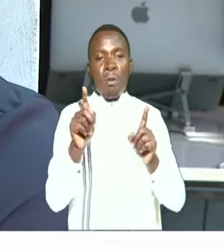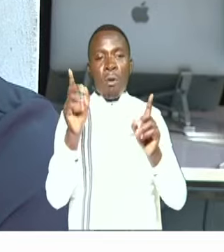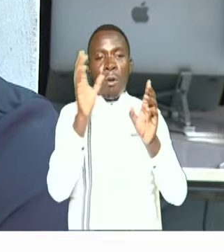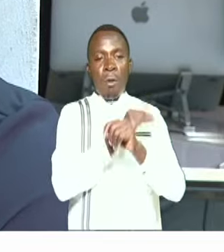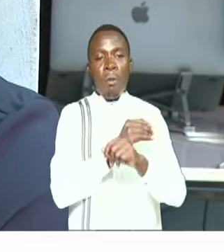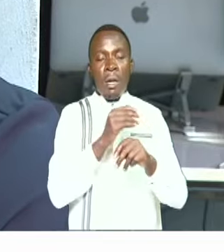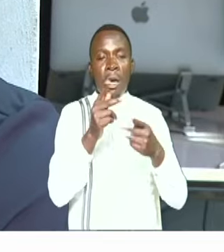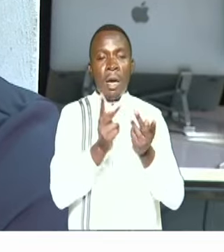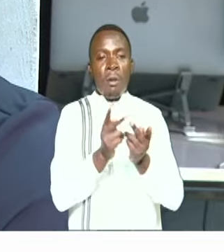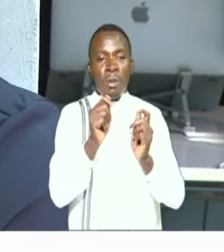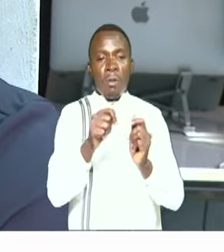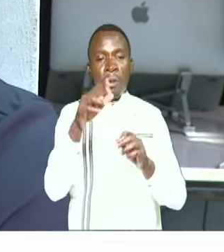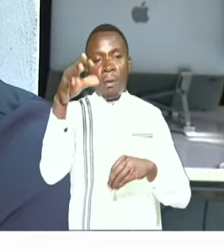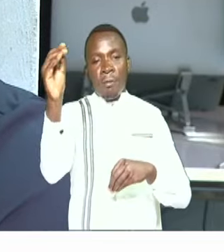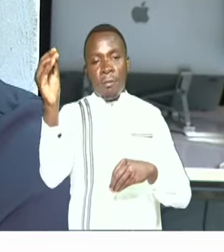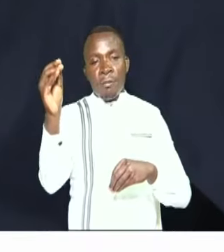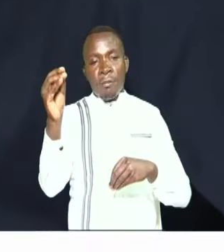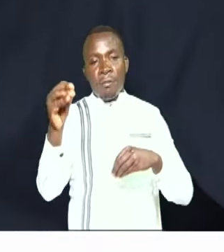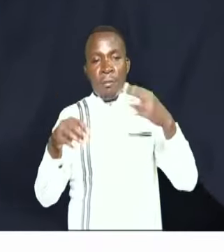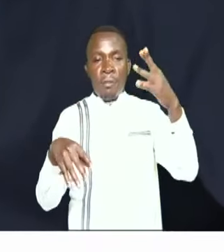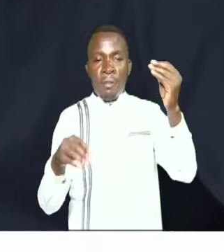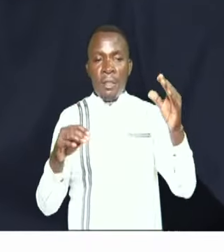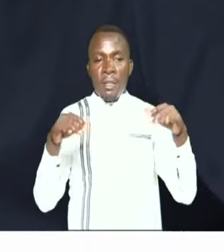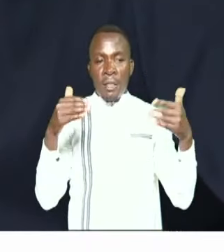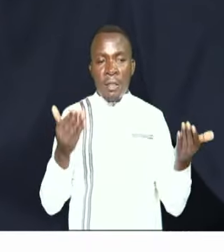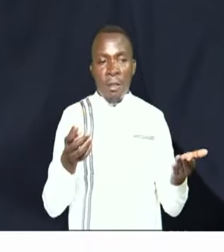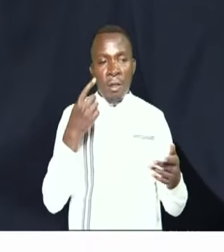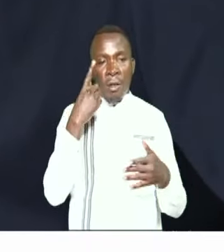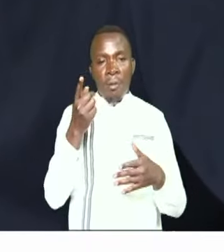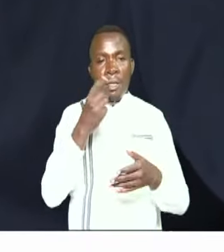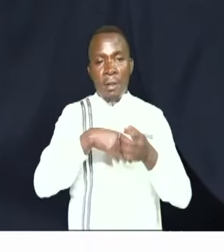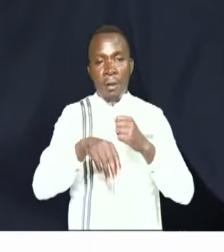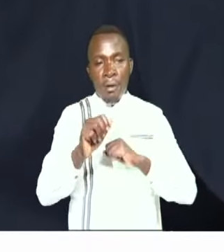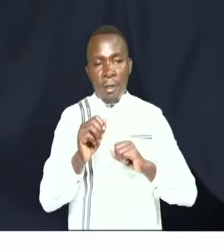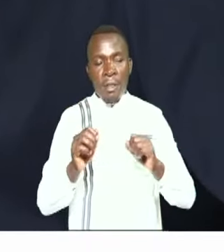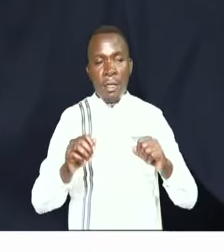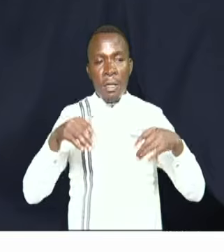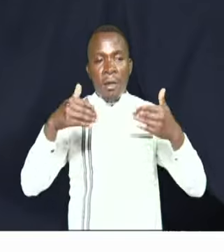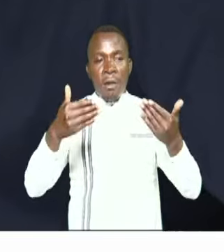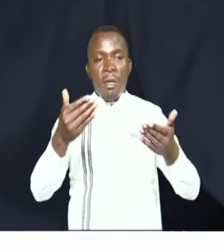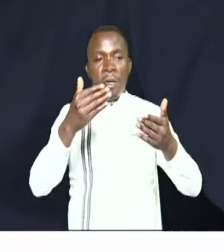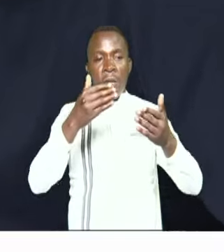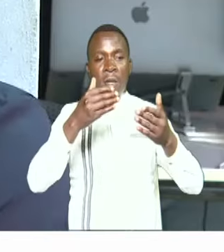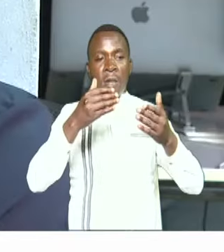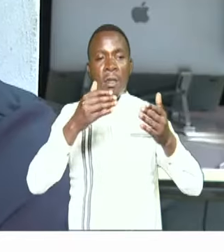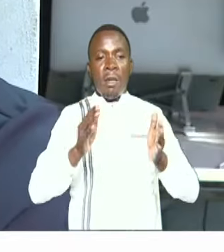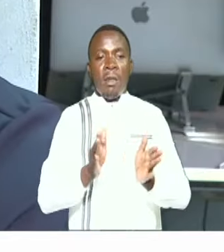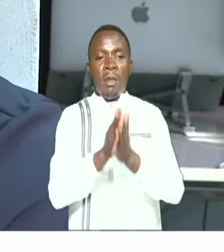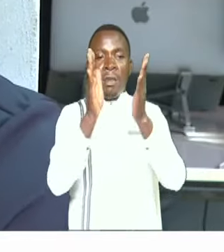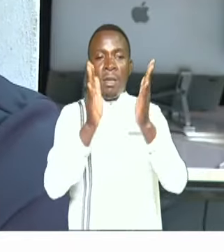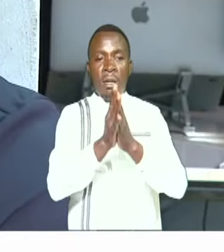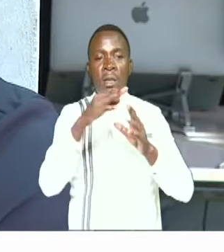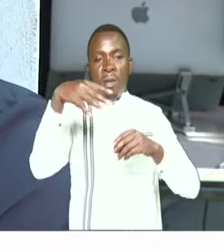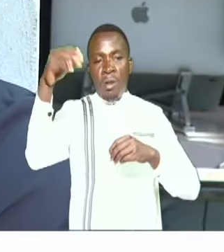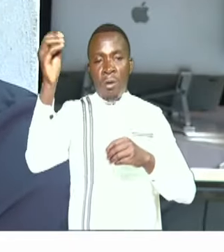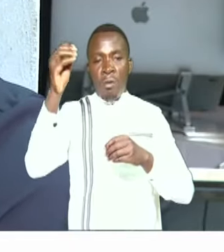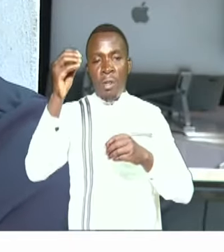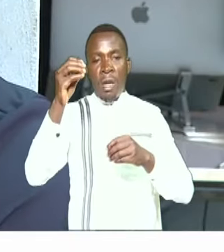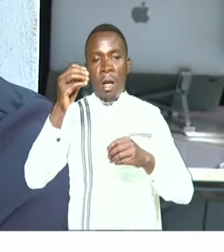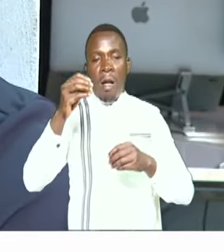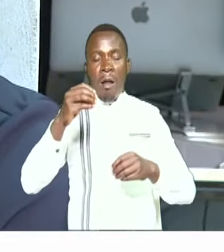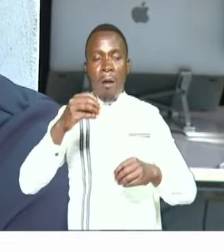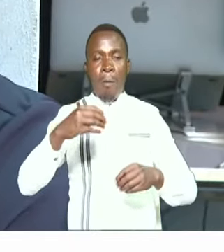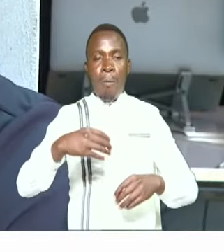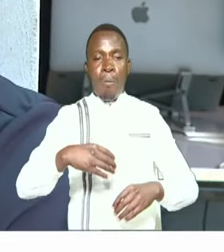ushobora kujya cyangwa se ukabona event cyangwa se ibitaramo cyangwa se tour yo kujya wenda mu Kagera wakaba ushaka